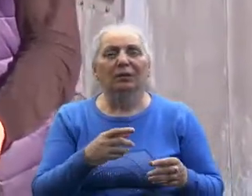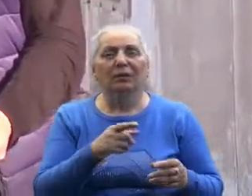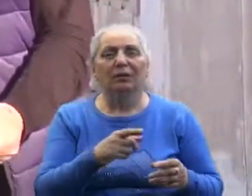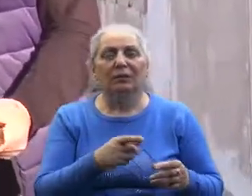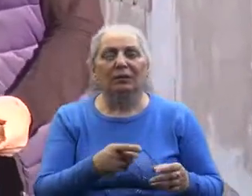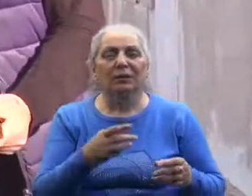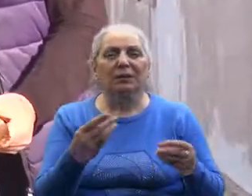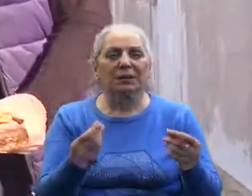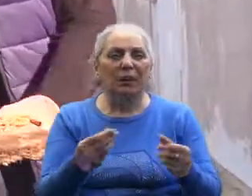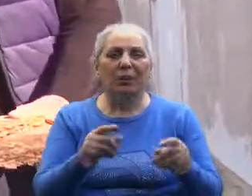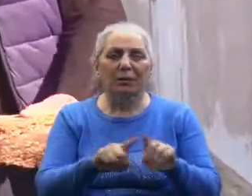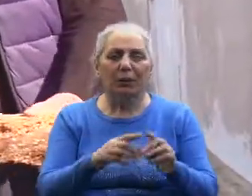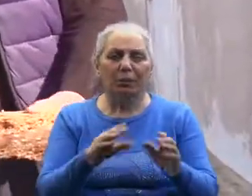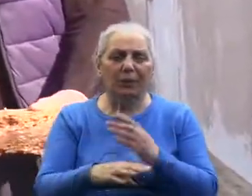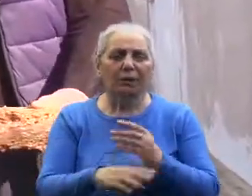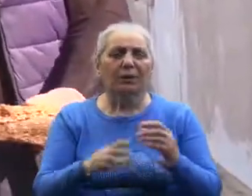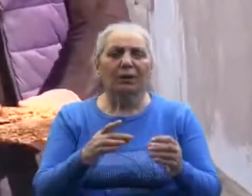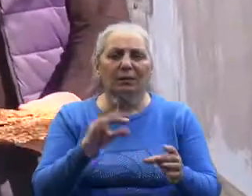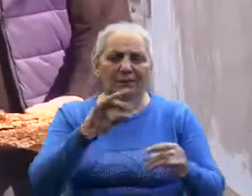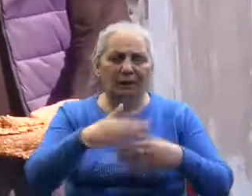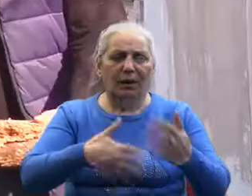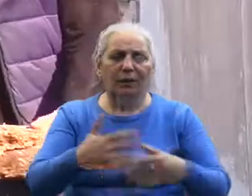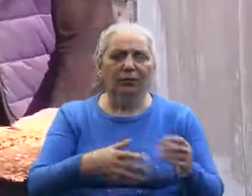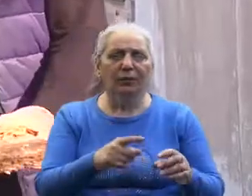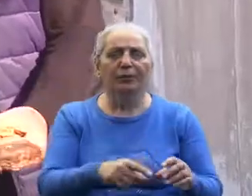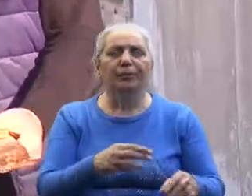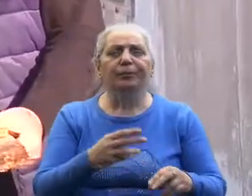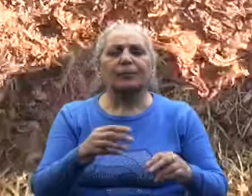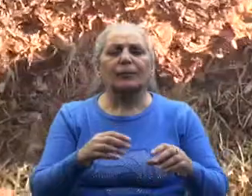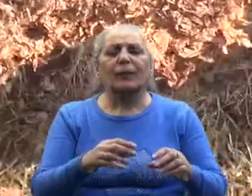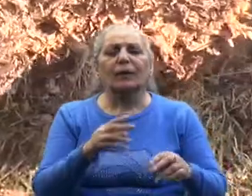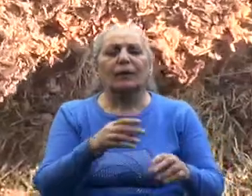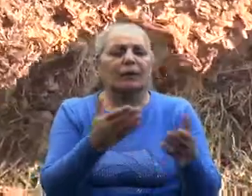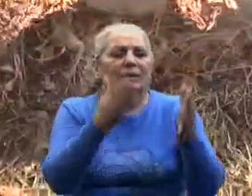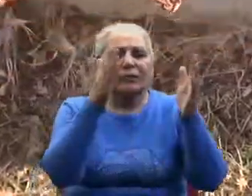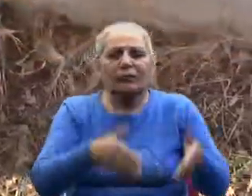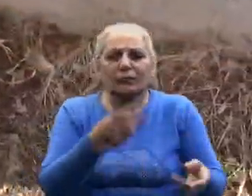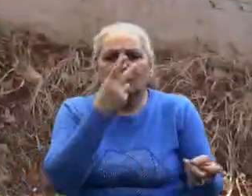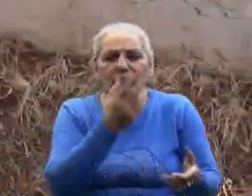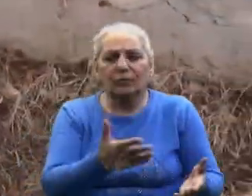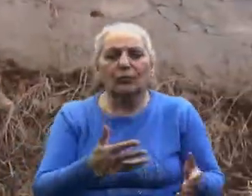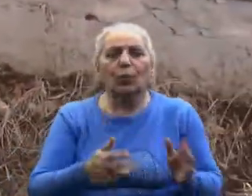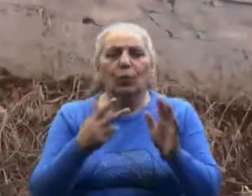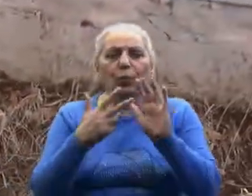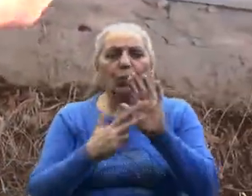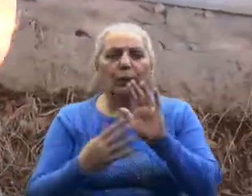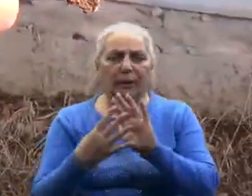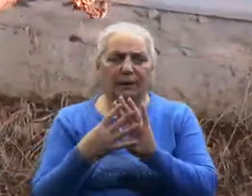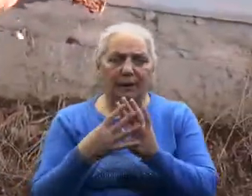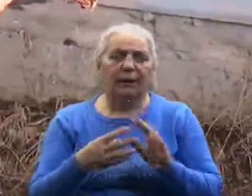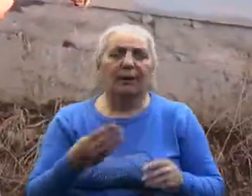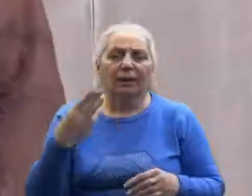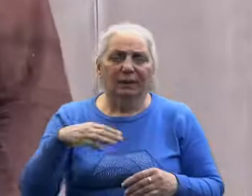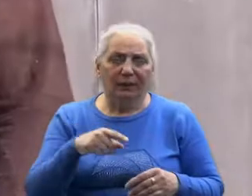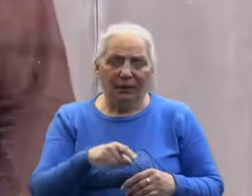չէ, կլեա խառած ստացել այս վիճակը, 89-ը թվին մենք ստացել ենք